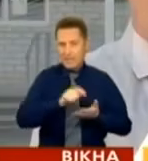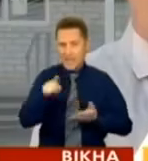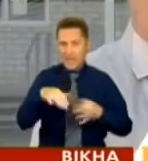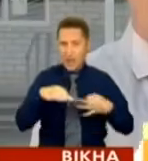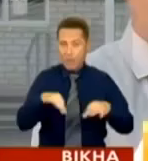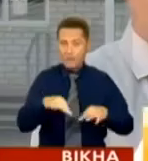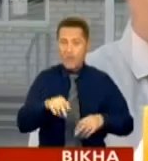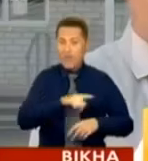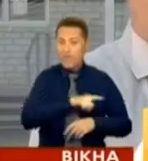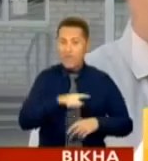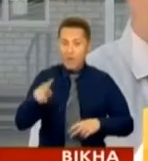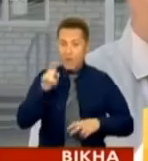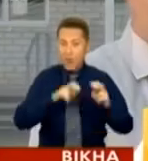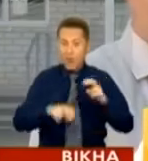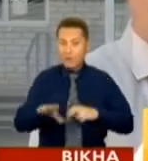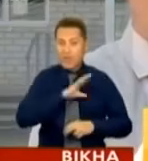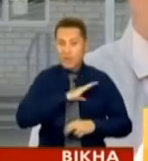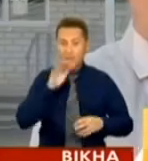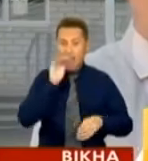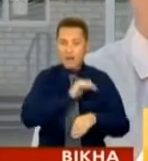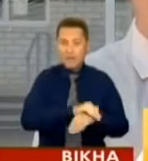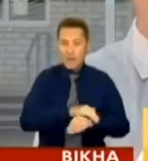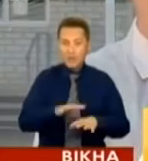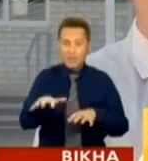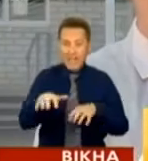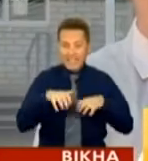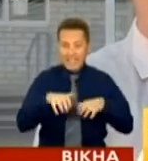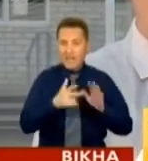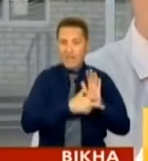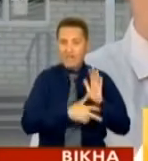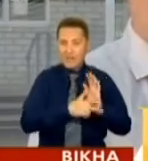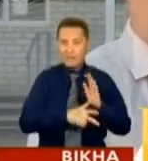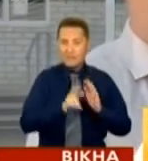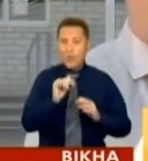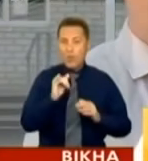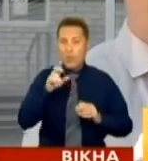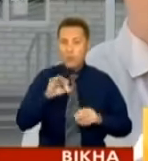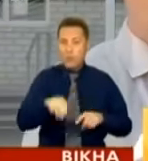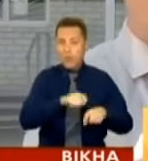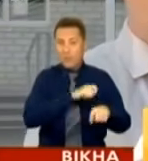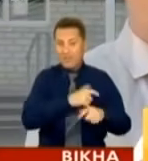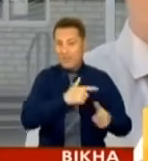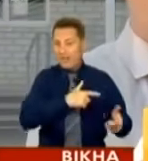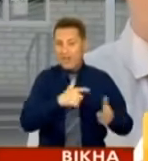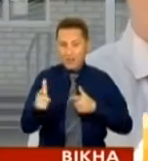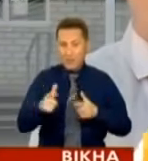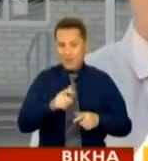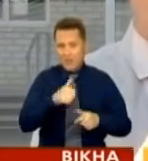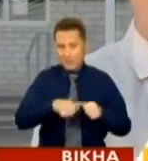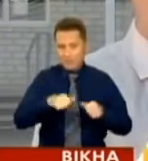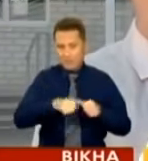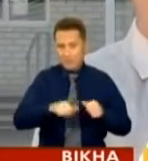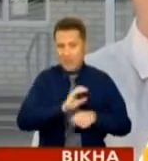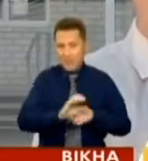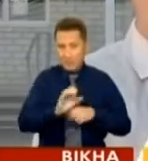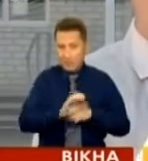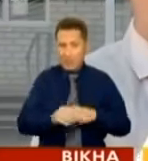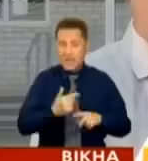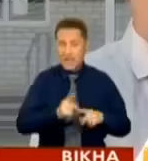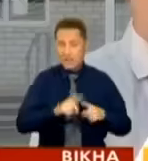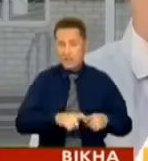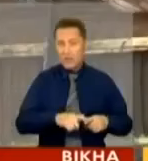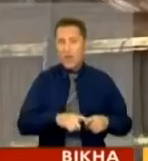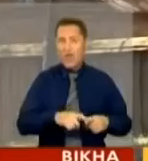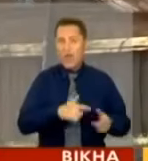ході обыска також була обнаружена і взята 80 кубометрів готової продукції, яка вже була готова поступити на